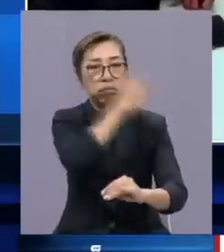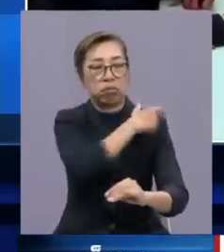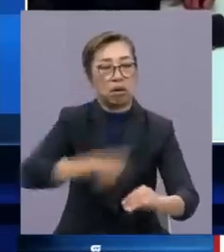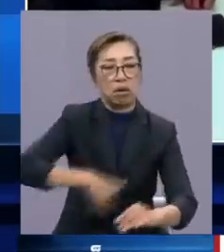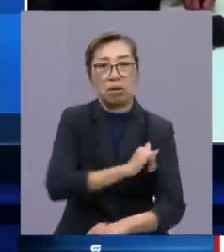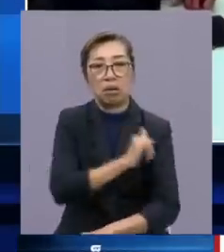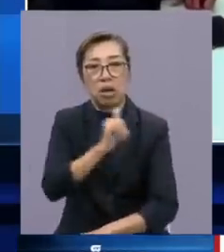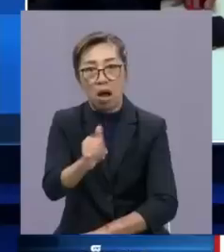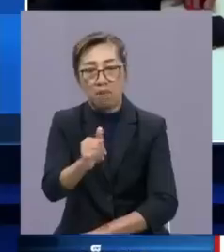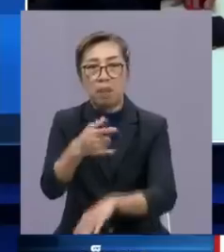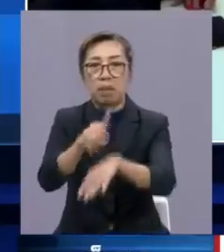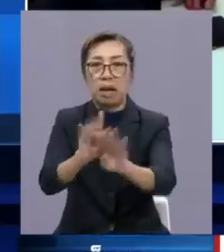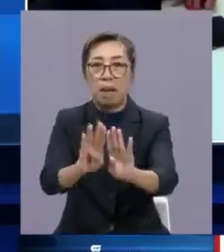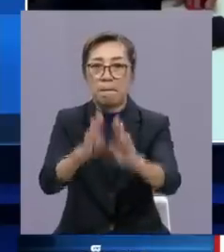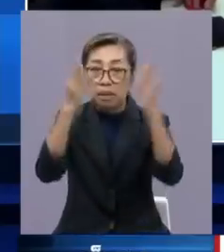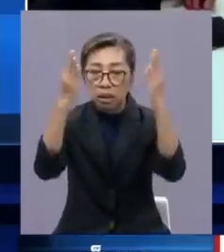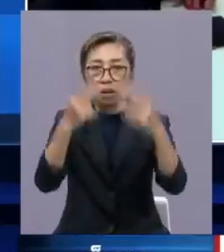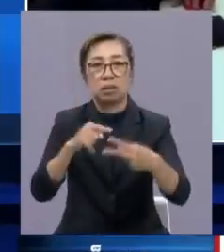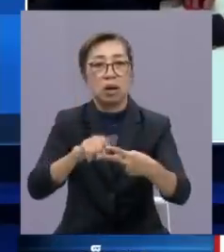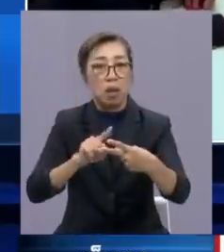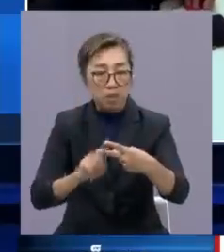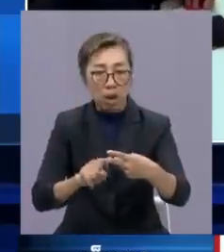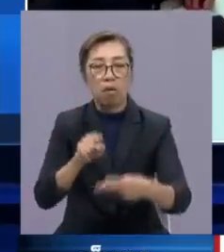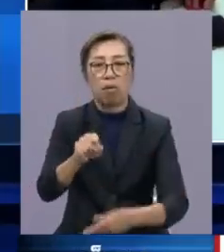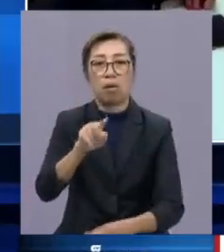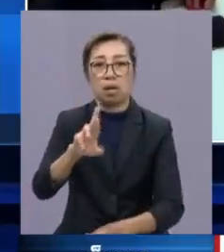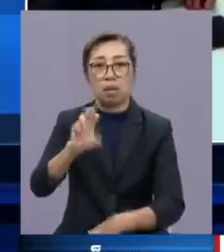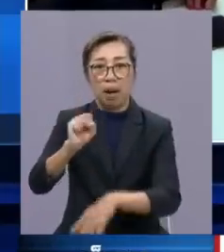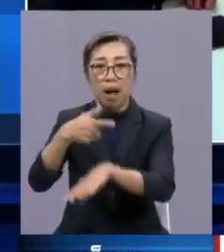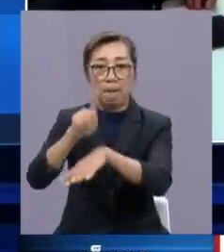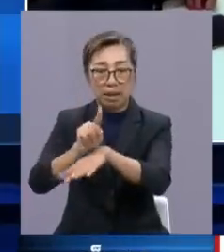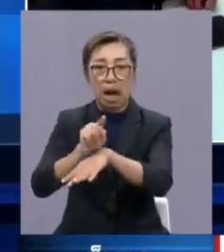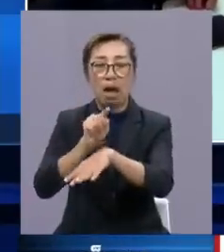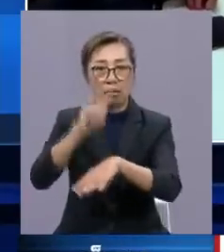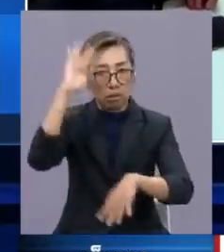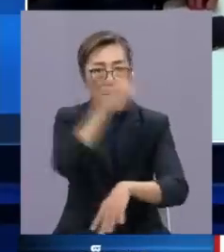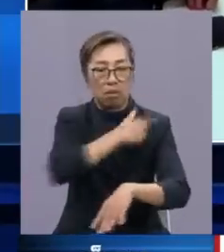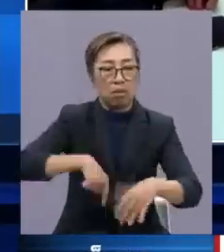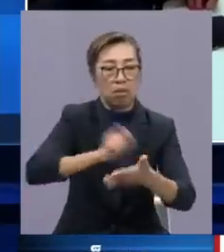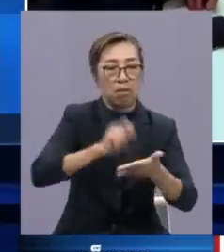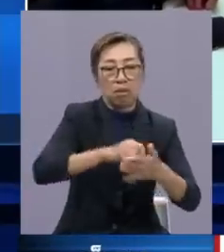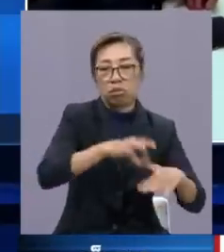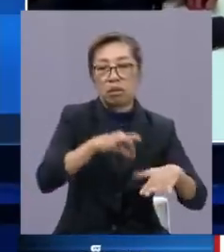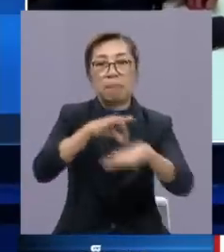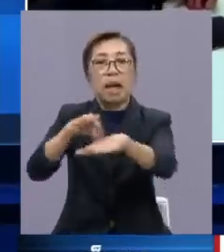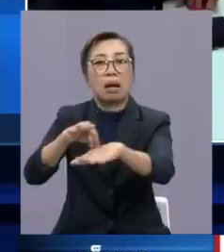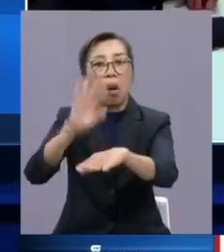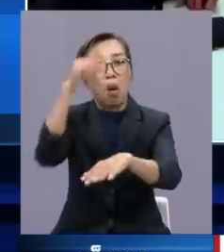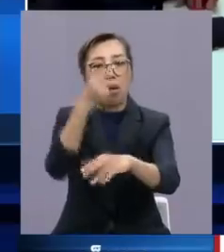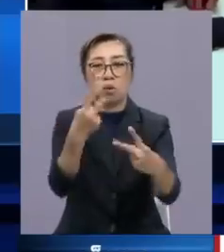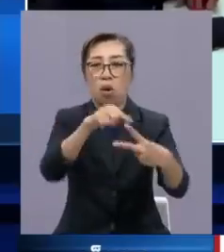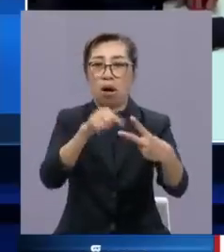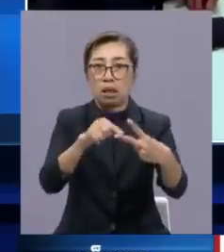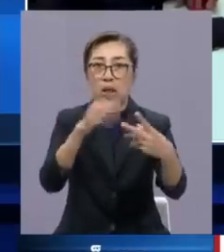โปรดเกล้าประธานสภาคนใหม่รวมถึงการกำหนดเลือกนายกจะเสร็จสิ้นเมื่อไหร่กี่รอบกี่หนมันควบคุมไม่